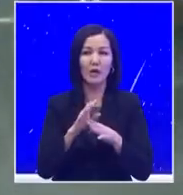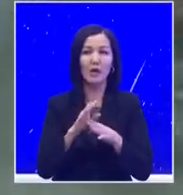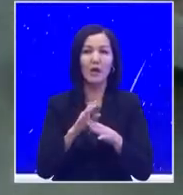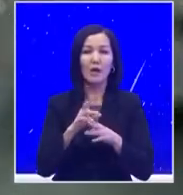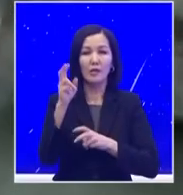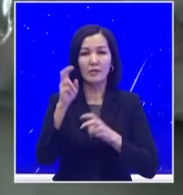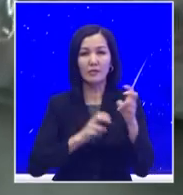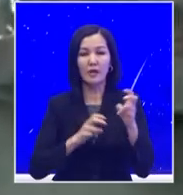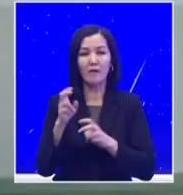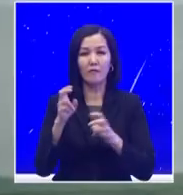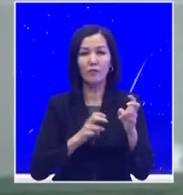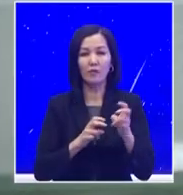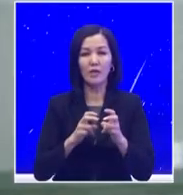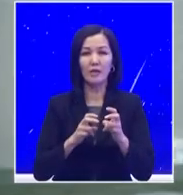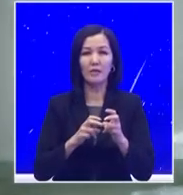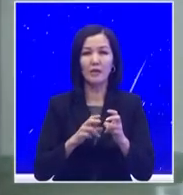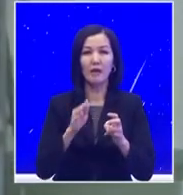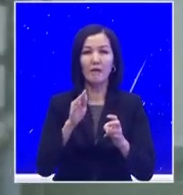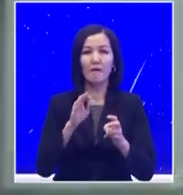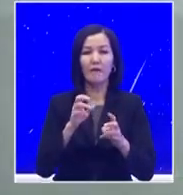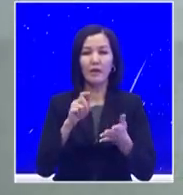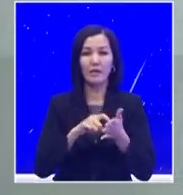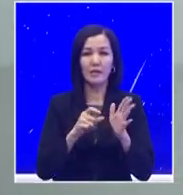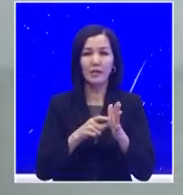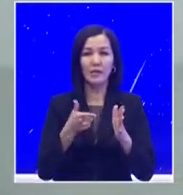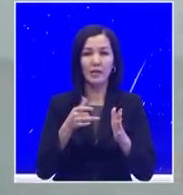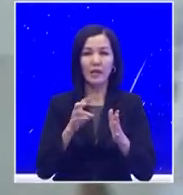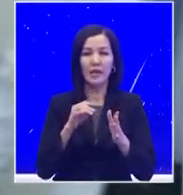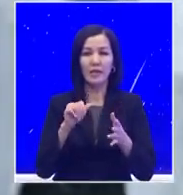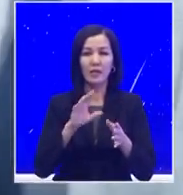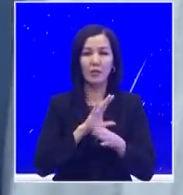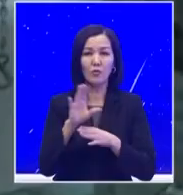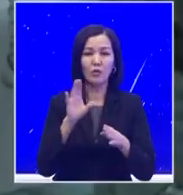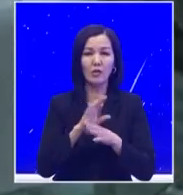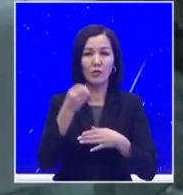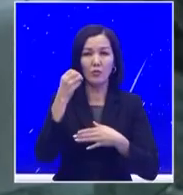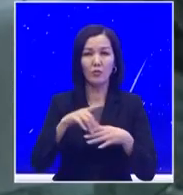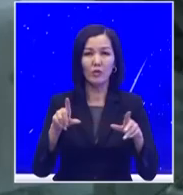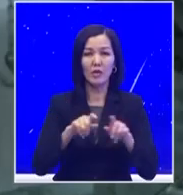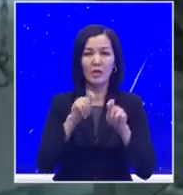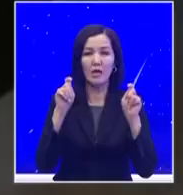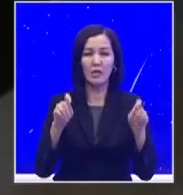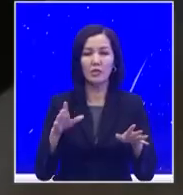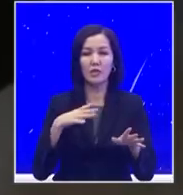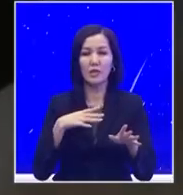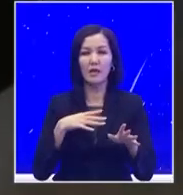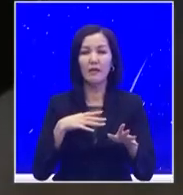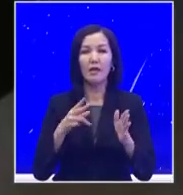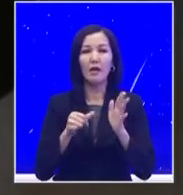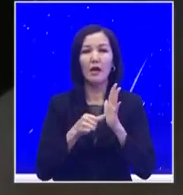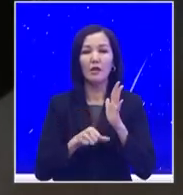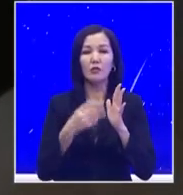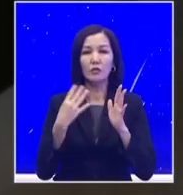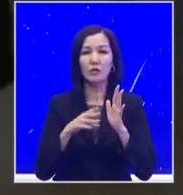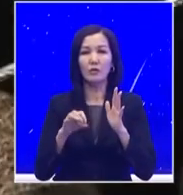зауыты, сұйық травертин шығаратын Вератек цехы, гранит өндіретін Трансгранит орталығы бой көтерген. Аталған нысандарда 640